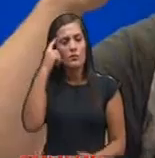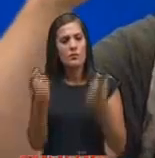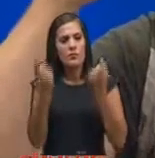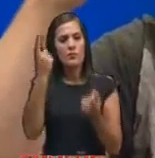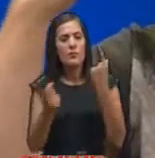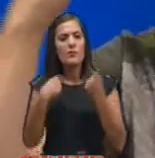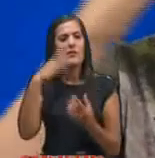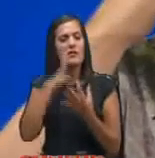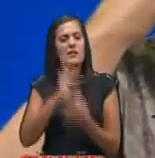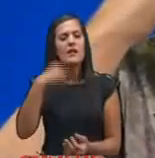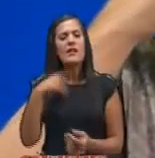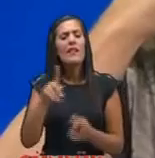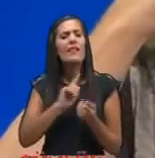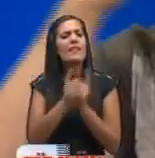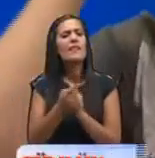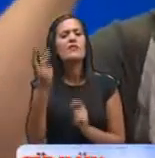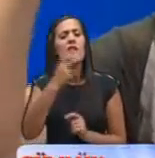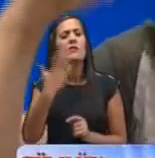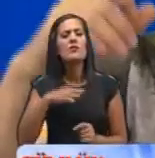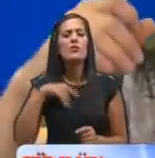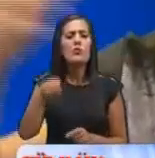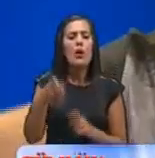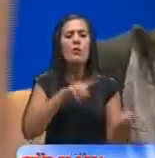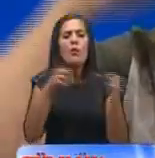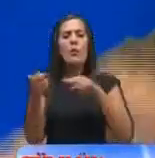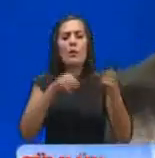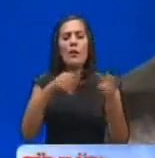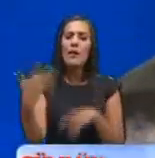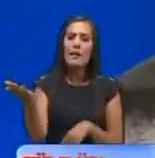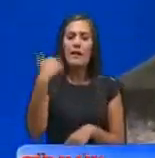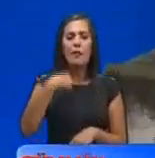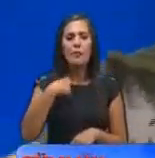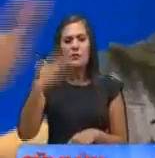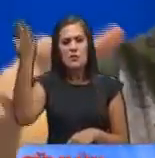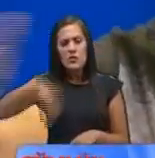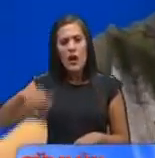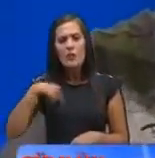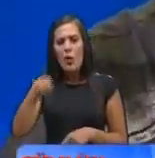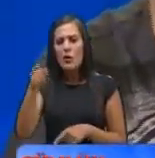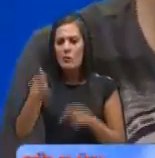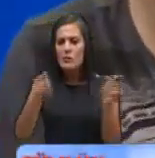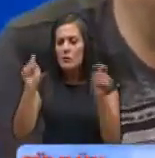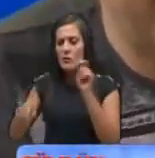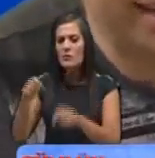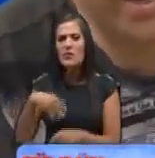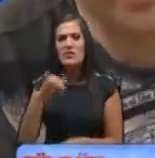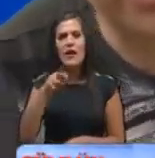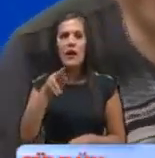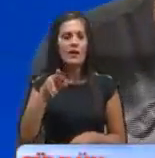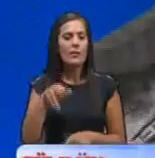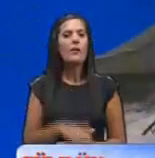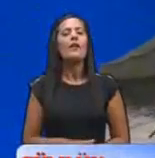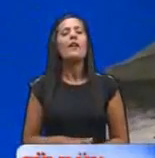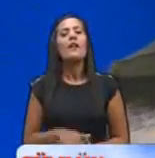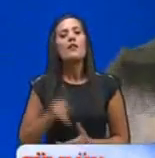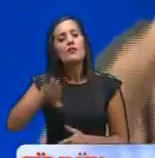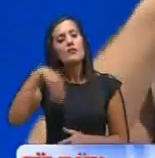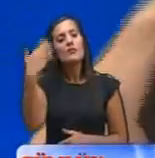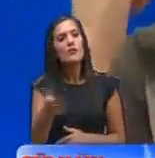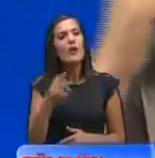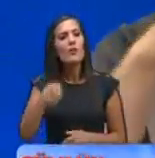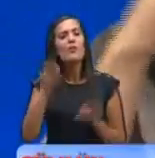neydi? Aslında şöyle oldu. Yani dediğim gibi Artun'da biz çok uzun zamandan beri bu mevzuyu konuşuyorduk. Ondan sonra 2011'in sonlarına doğru bu işin hani